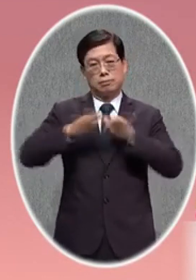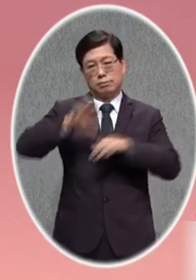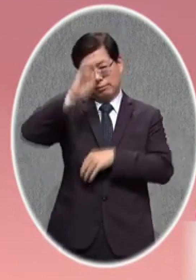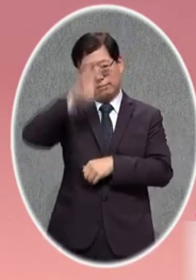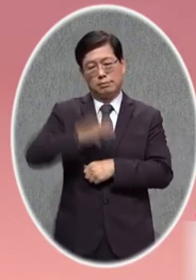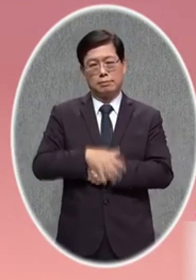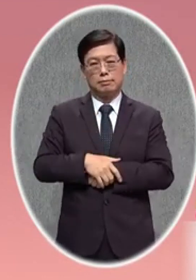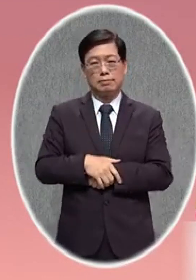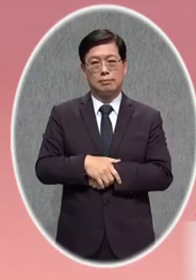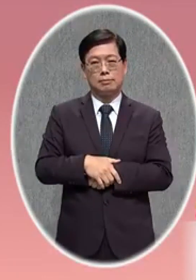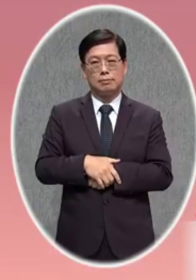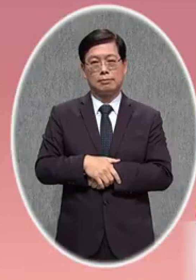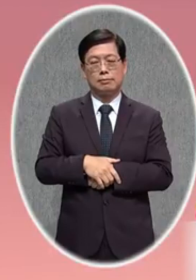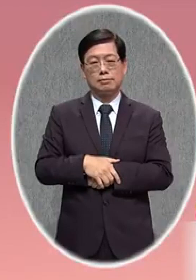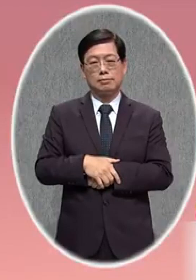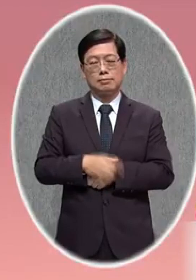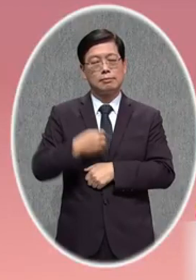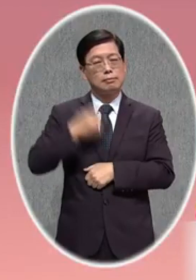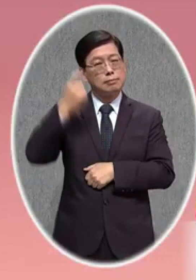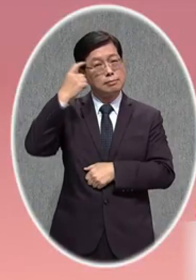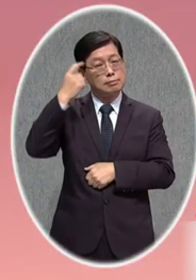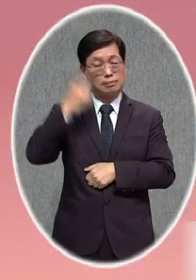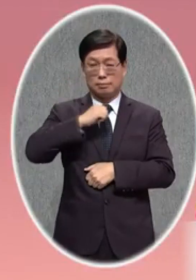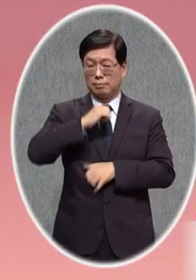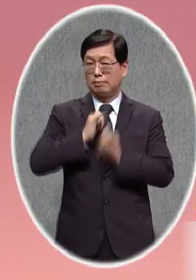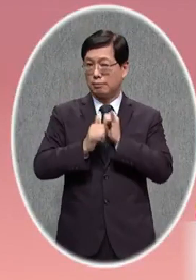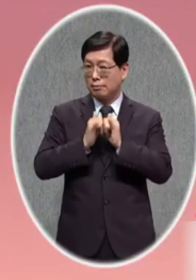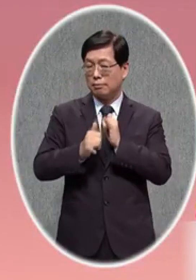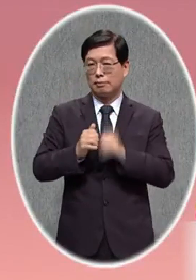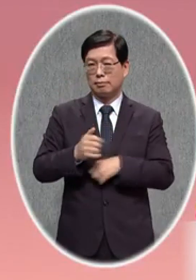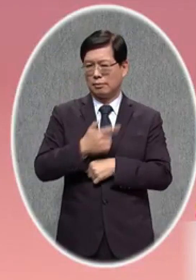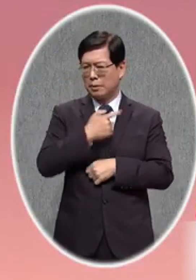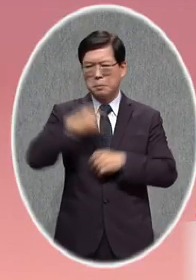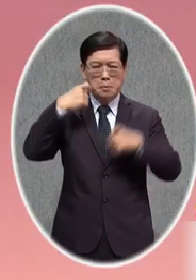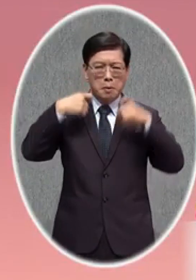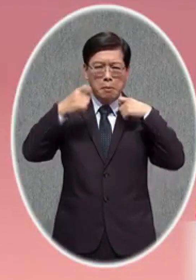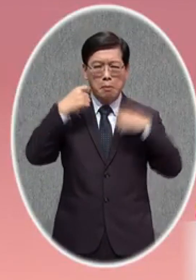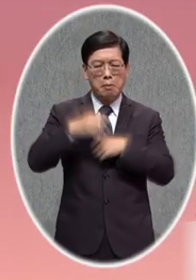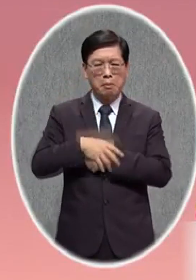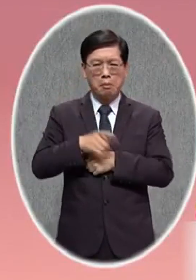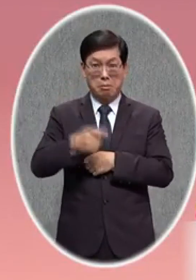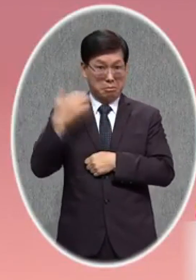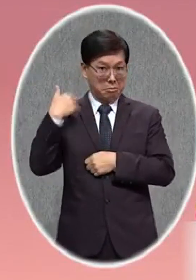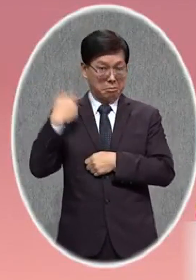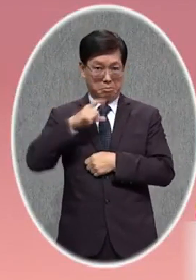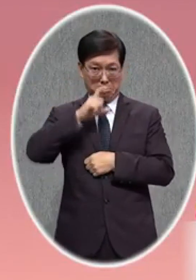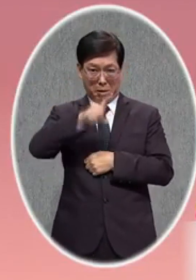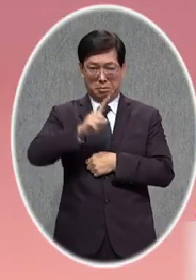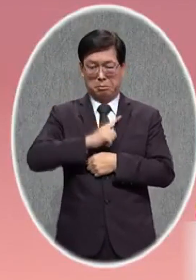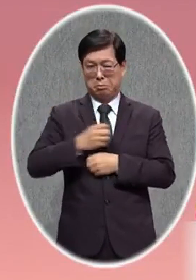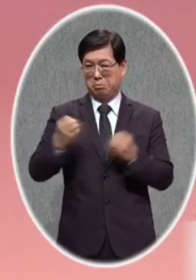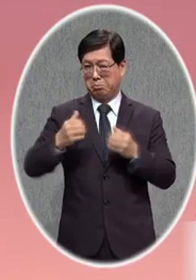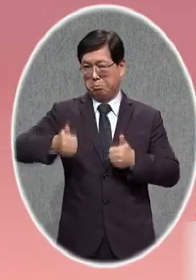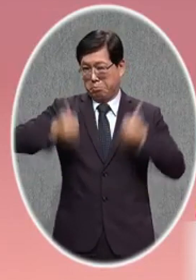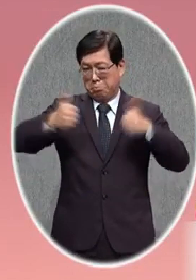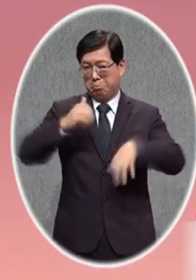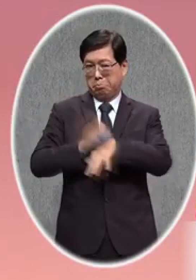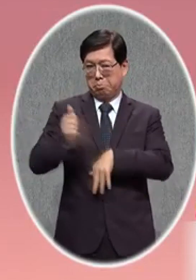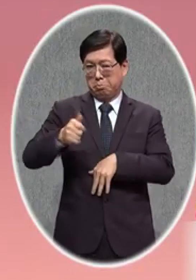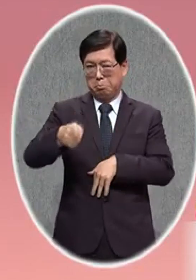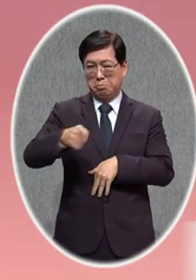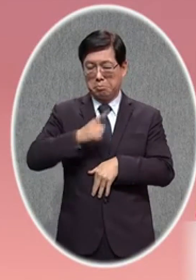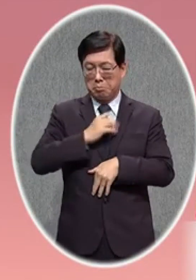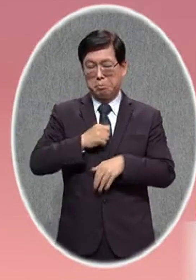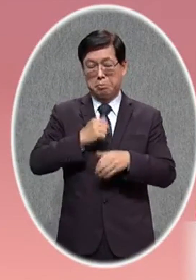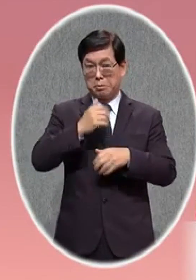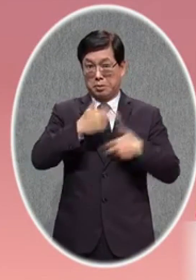党。我想台湾人民都很好奇，号称谈判专家的蔡总统，